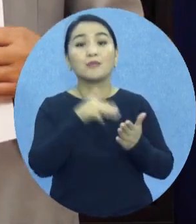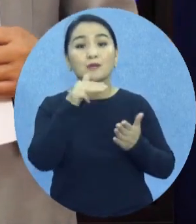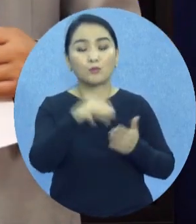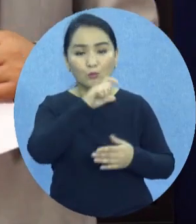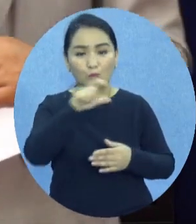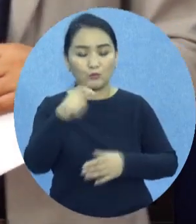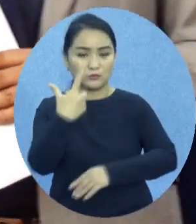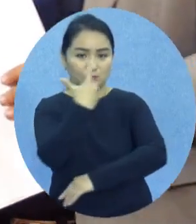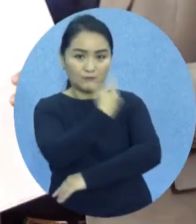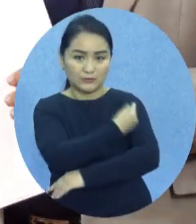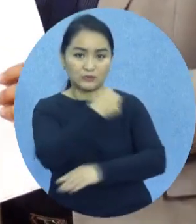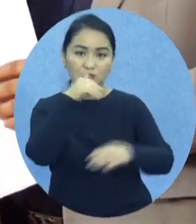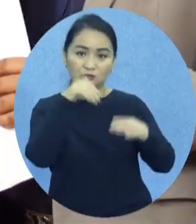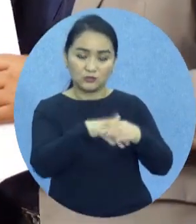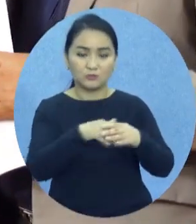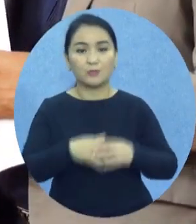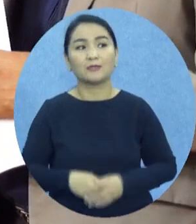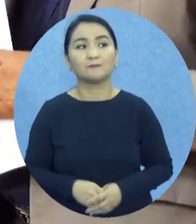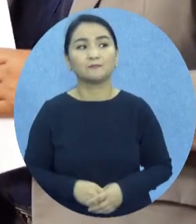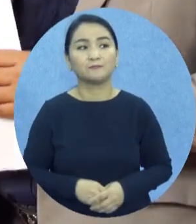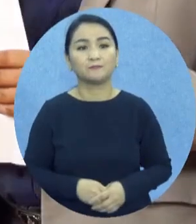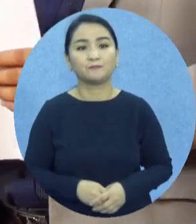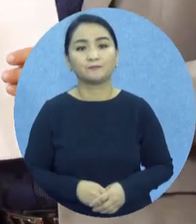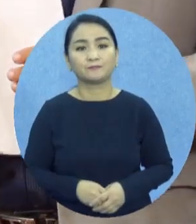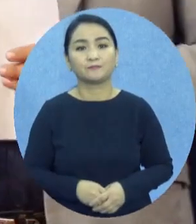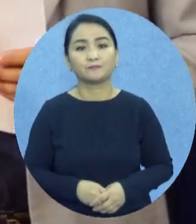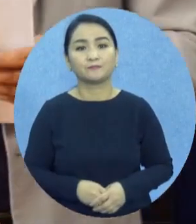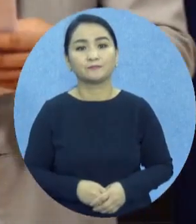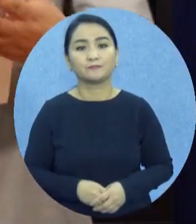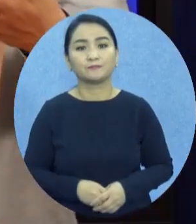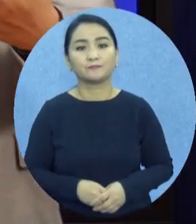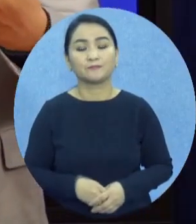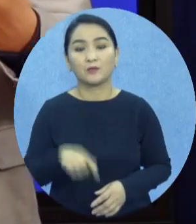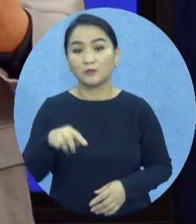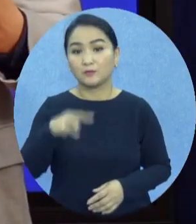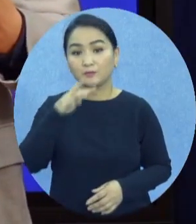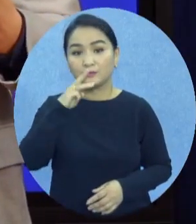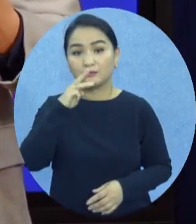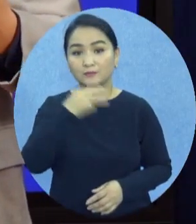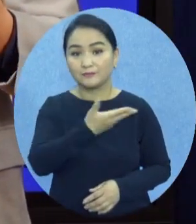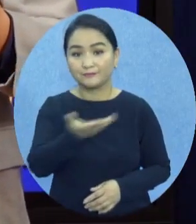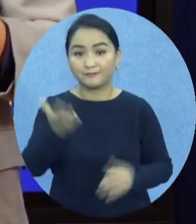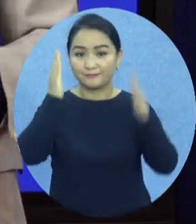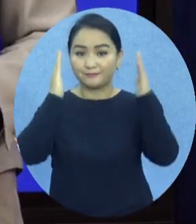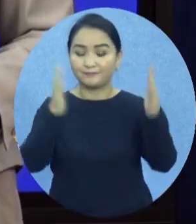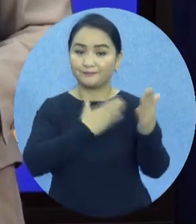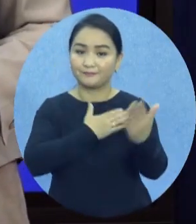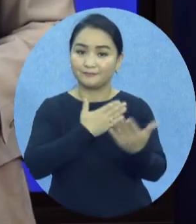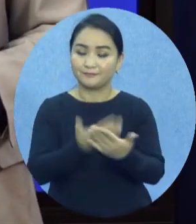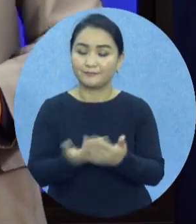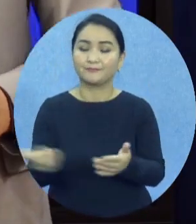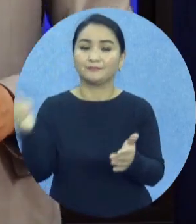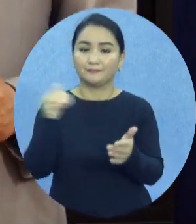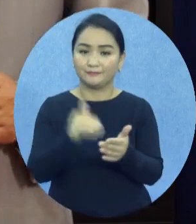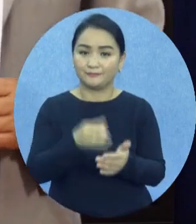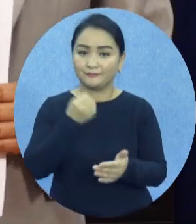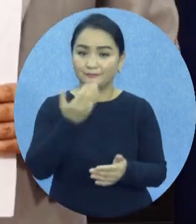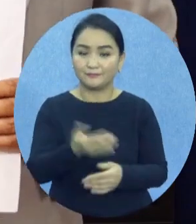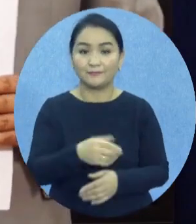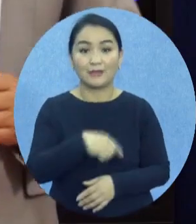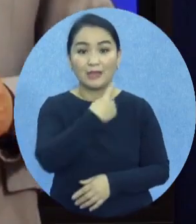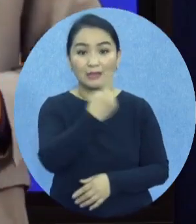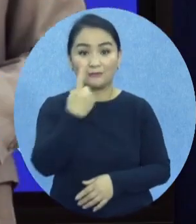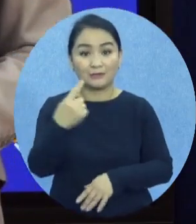юм аа. За ингээ өнөөдрийн мэдээлэл анхаарлаа хандуулсан танд баярлалаа. Дахиад хэлье. 11 цагийн мэдээ маань за 7-р